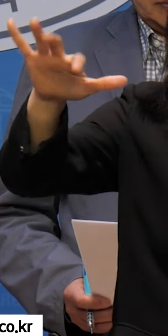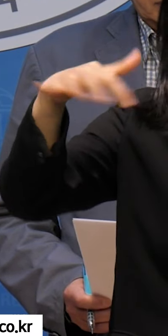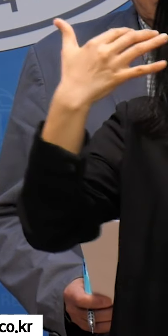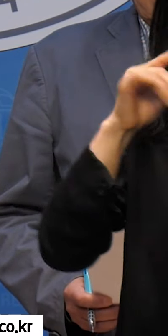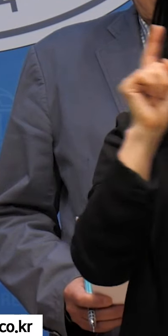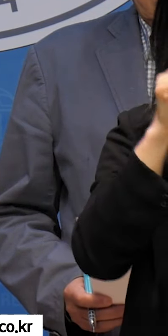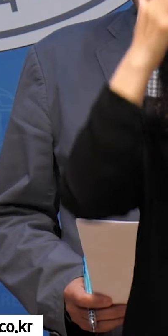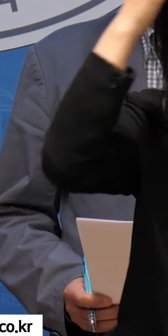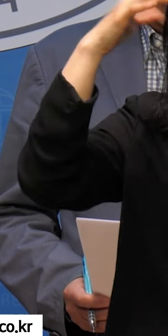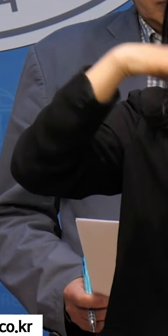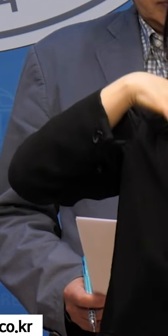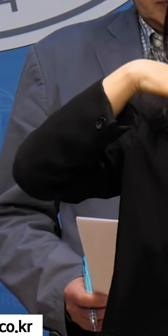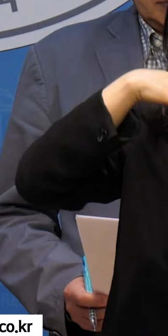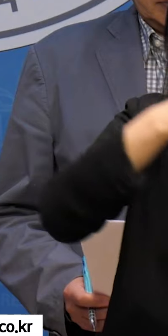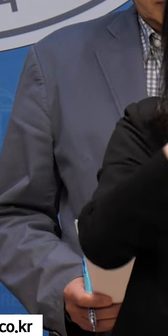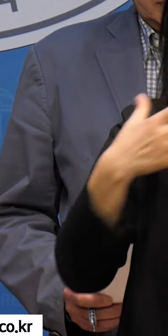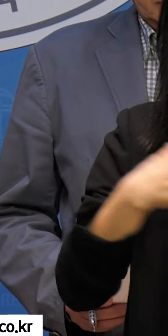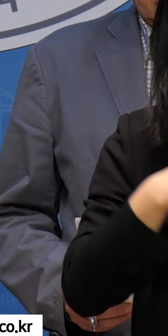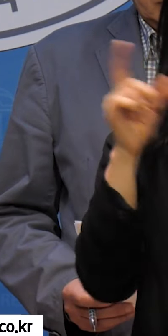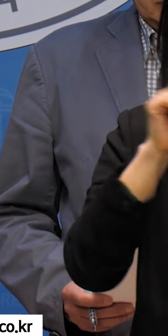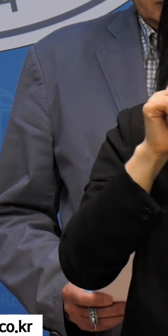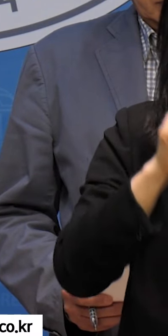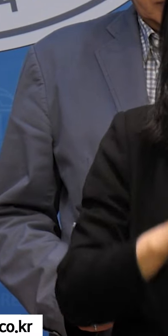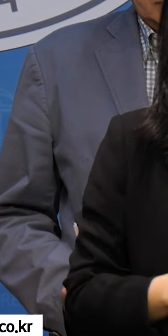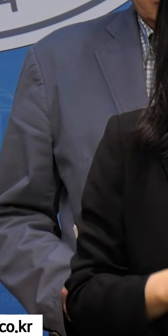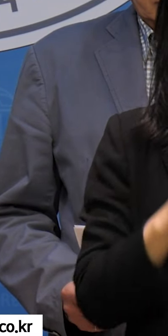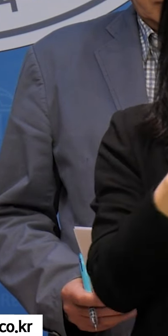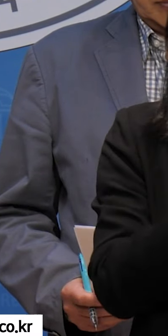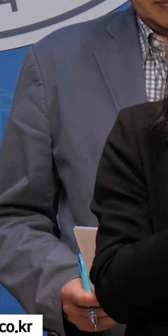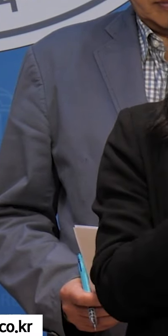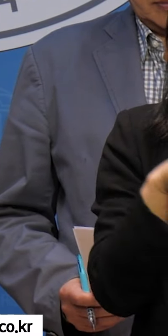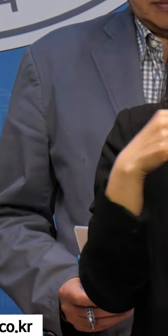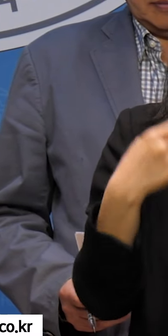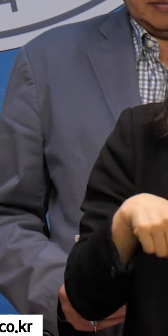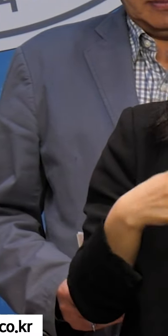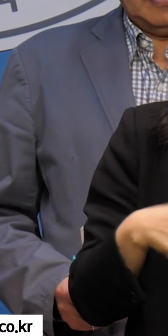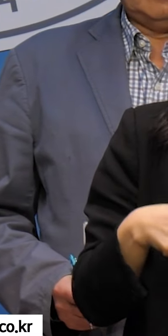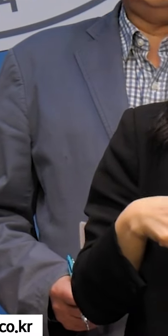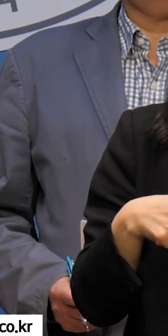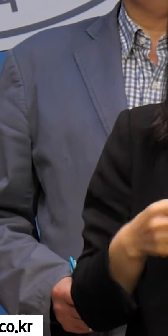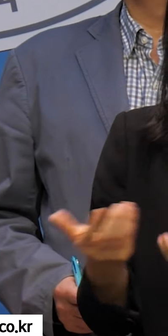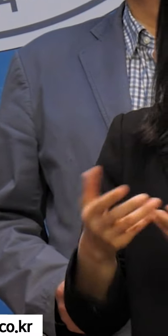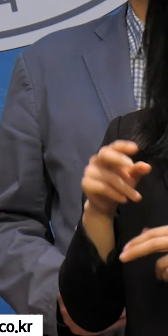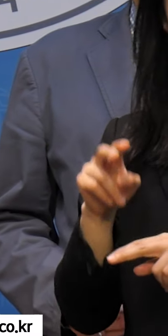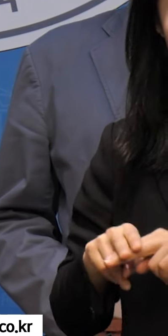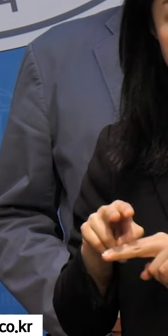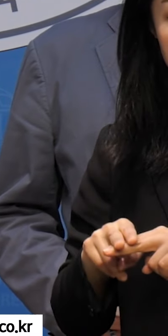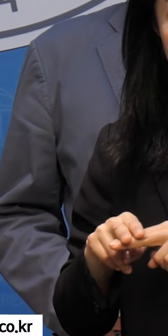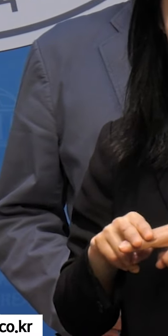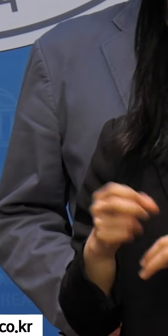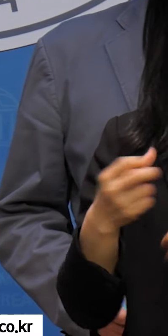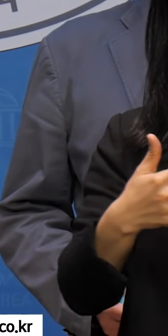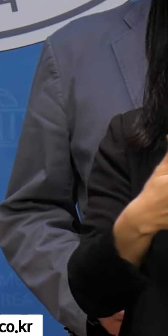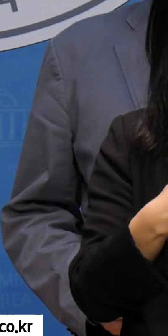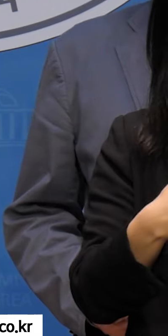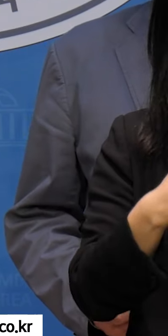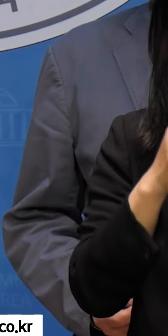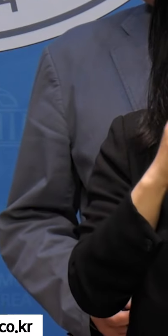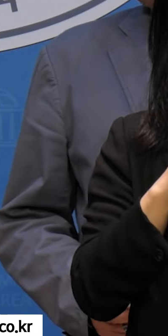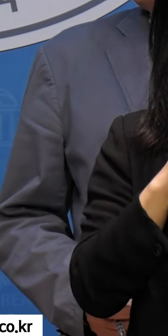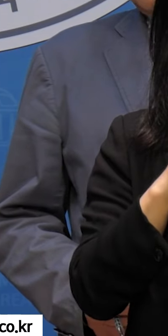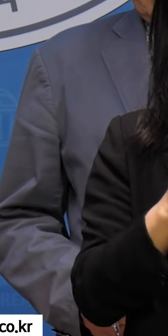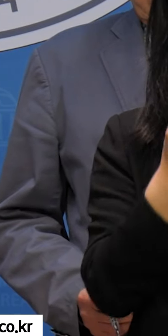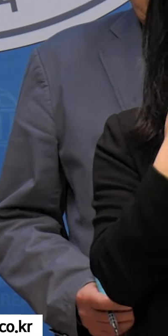있는 우리 위기는 주거, 교육, 일자리, 보건의료 등